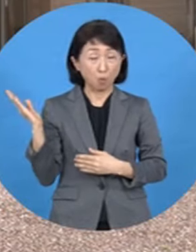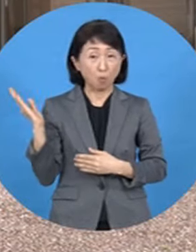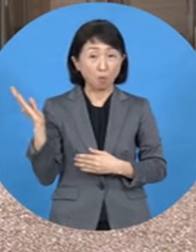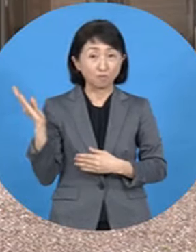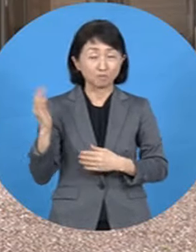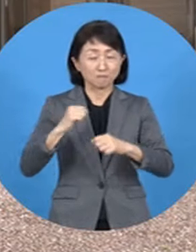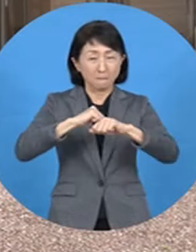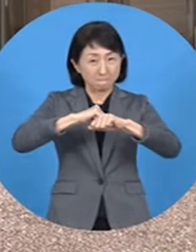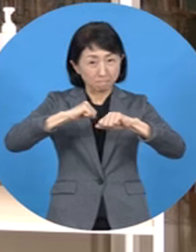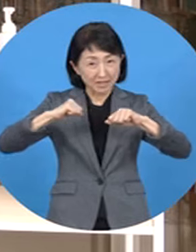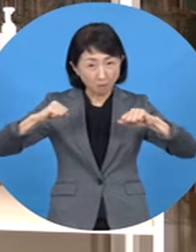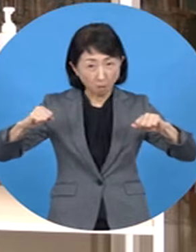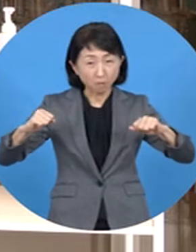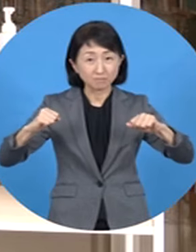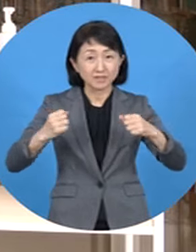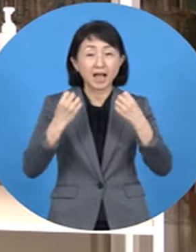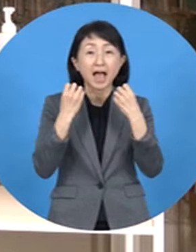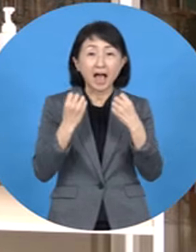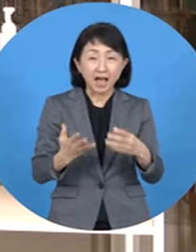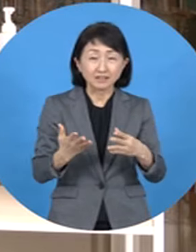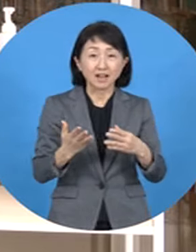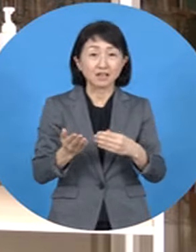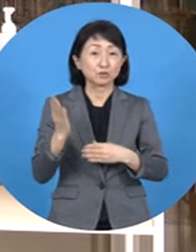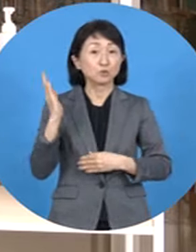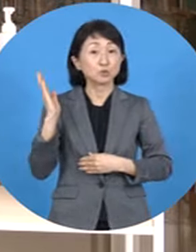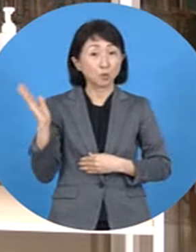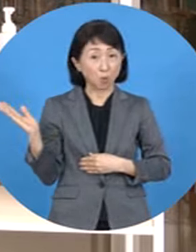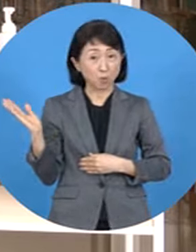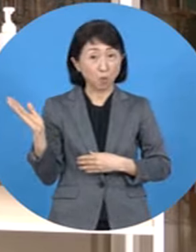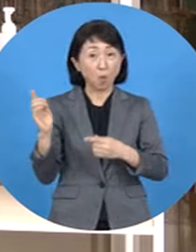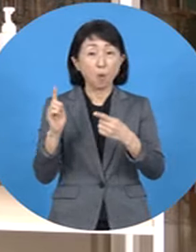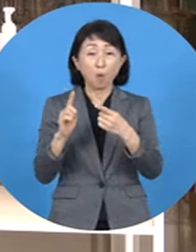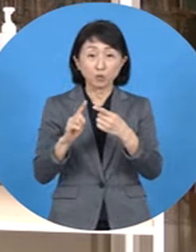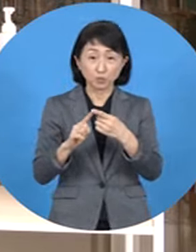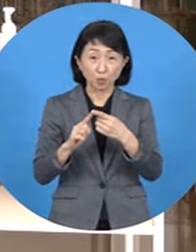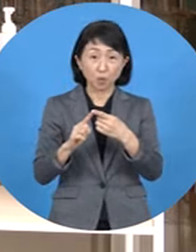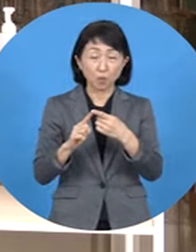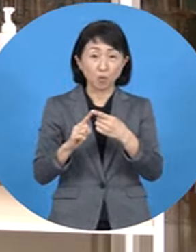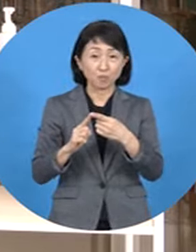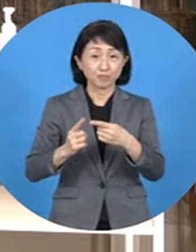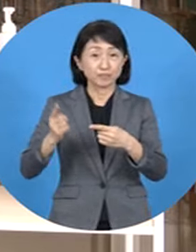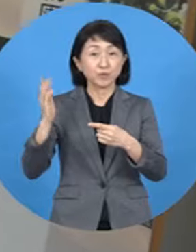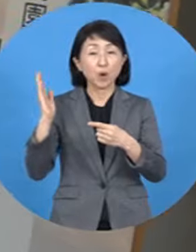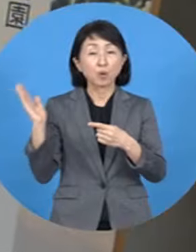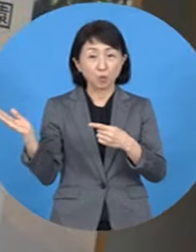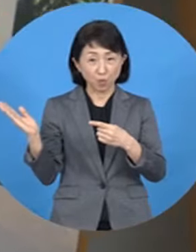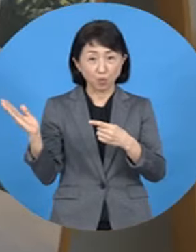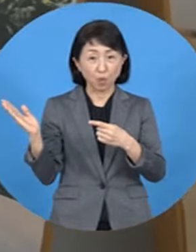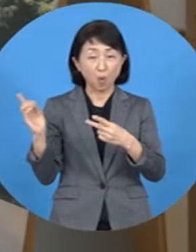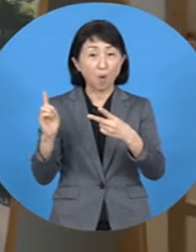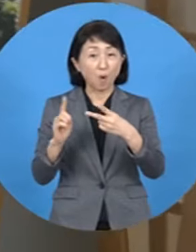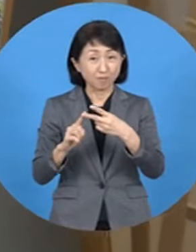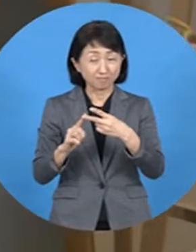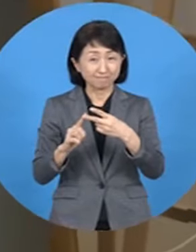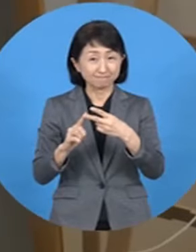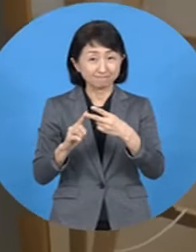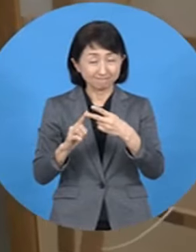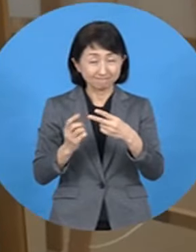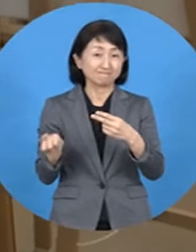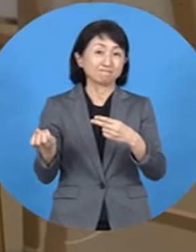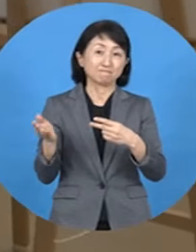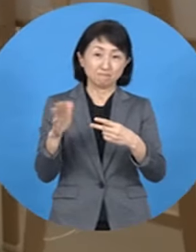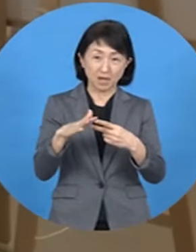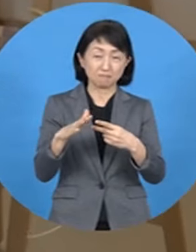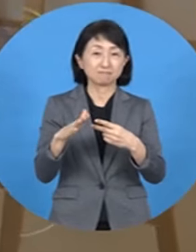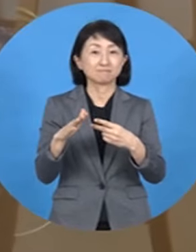ウェルカムセンターに植物にまつわる図書を揃える緑の学習室と、展示やイベントなどを行う